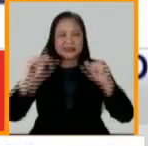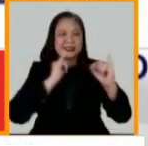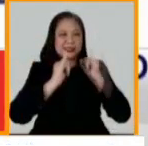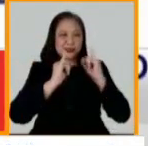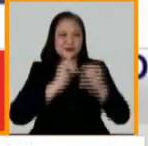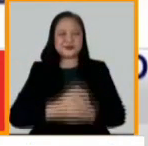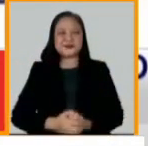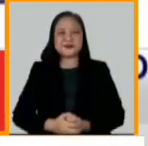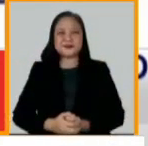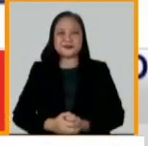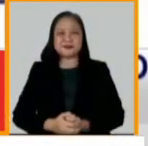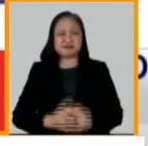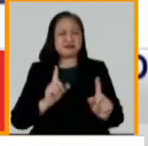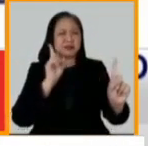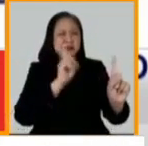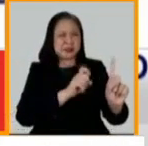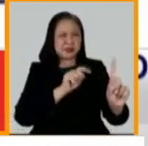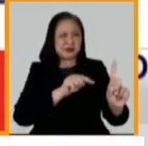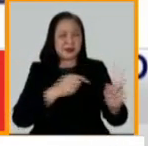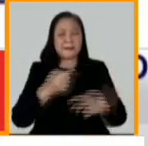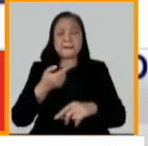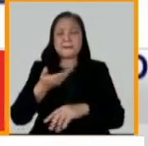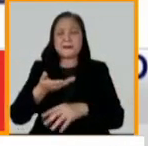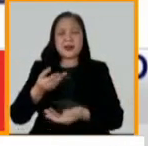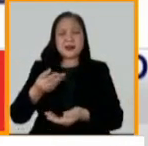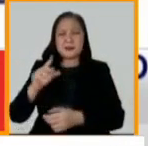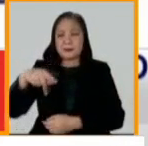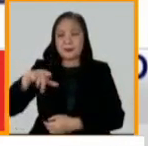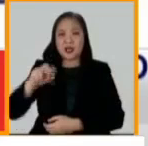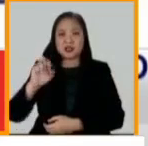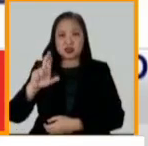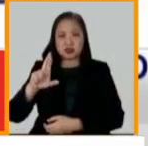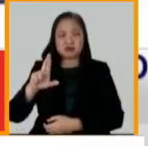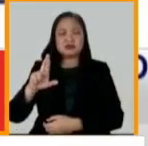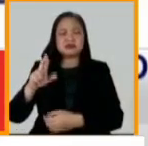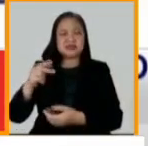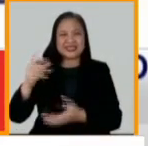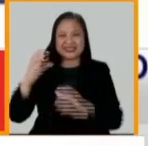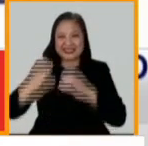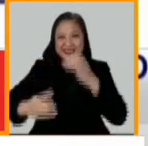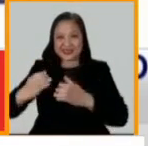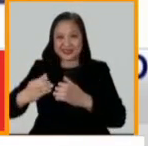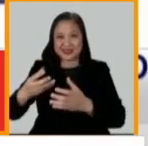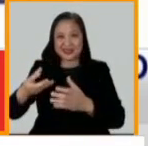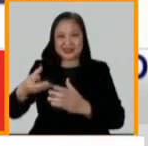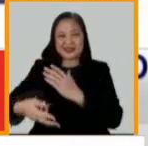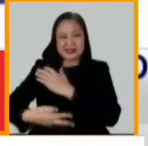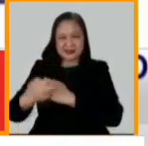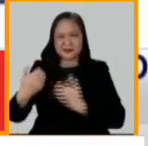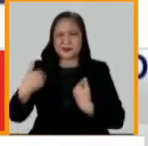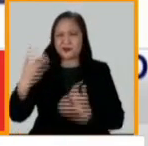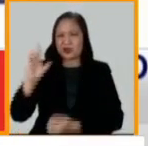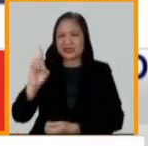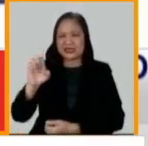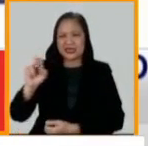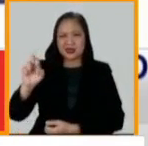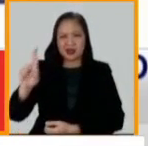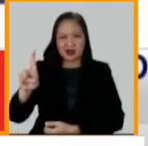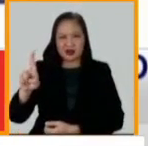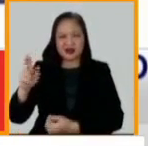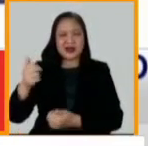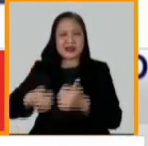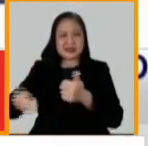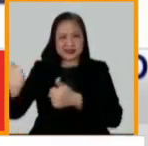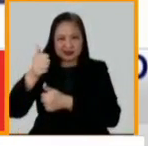sa plunder case na inihain sa kanya noong 2011, noong siya ay DENR Secretary pa at Chairman ng Passive Rehabilitation Commission,